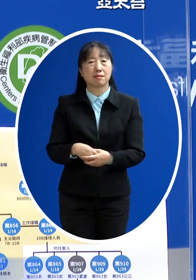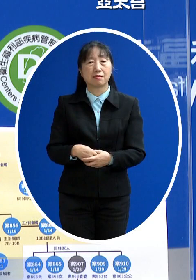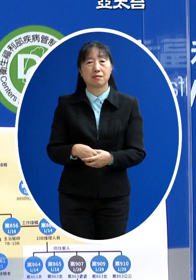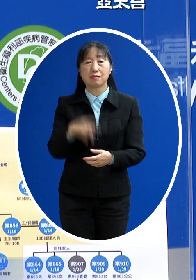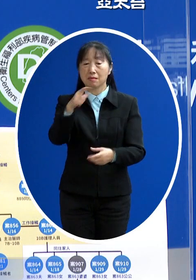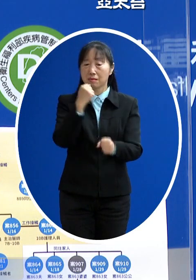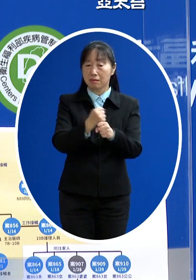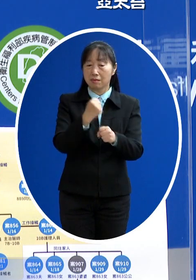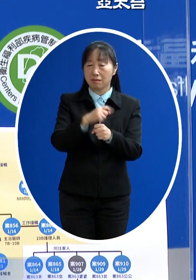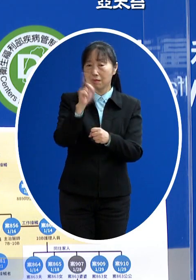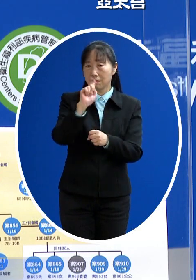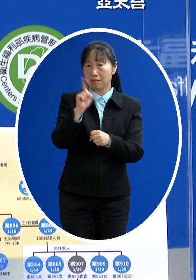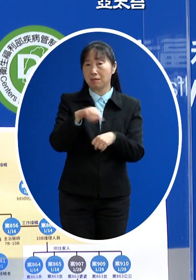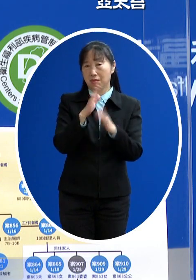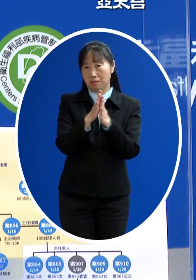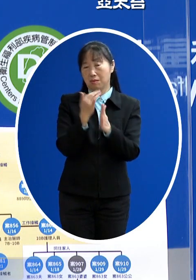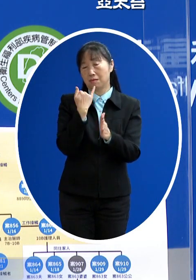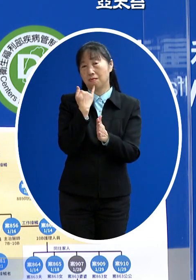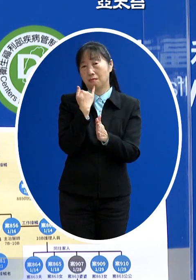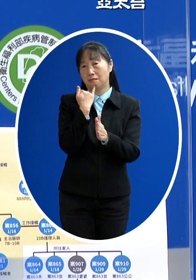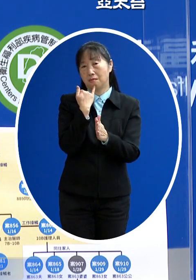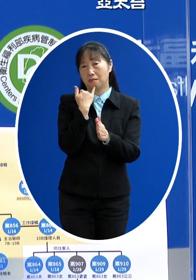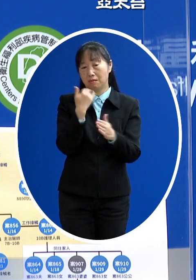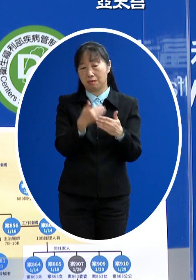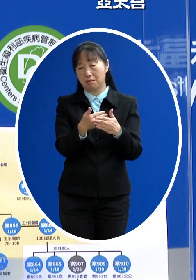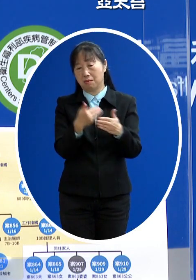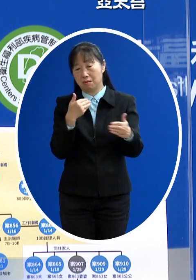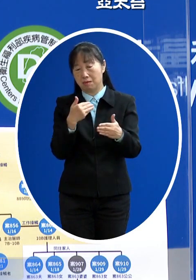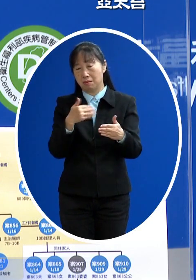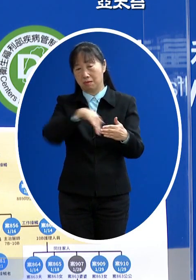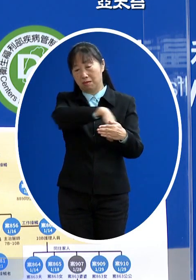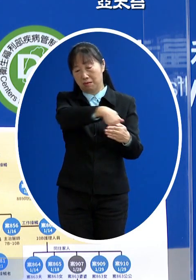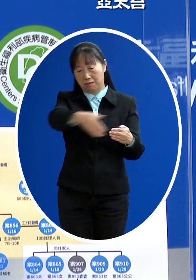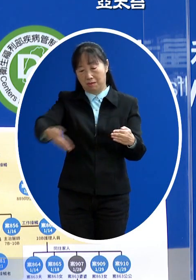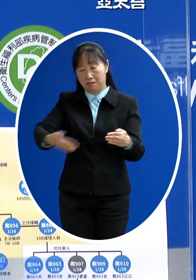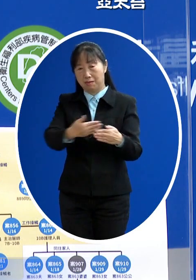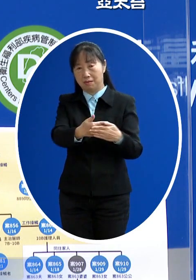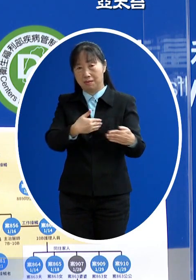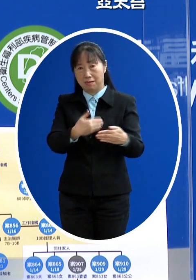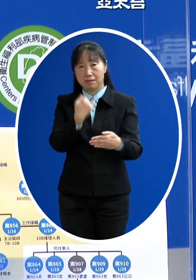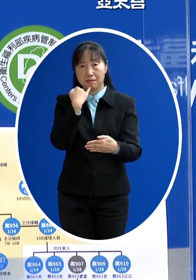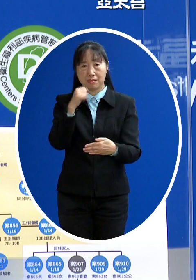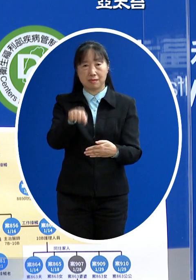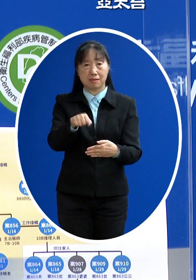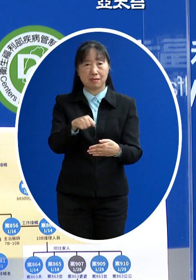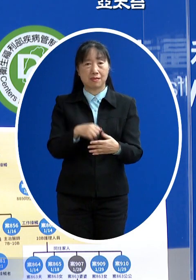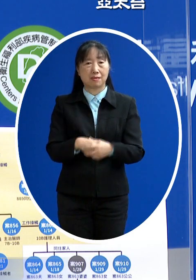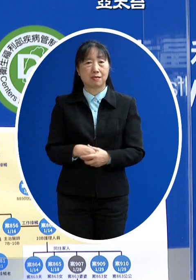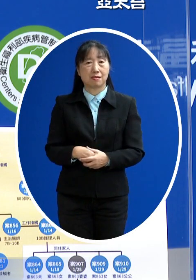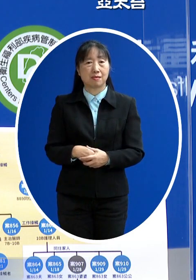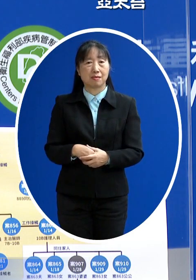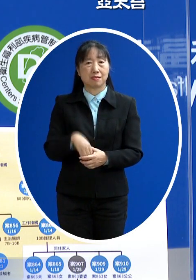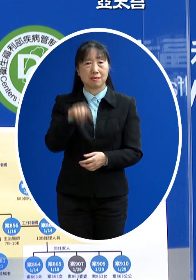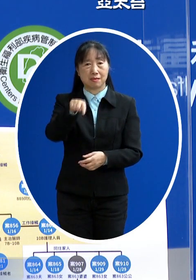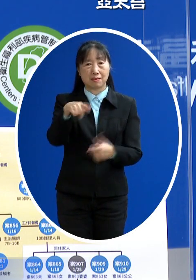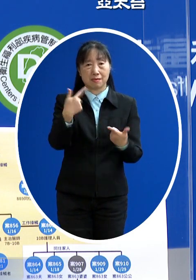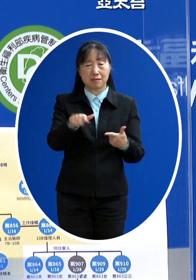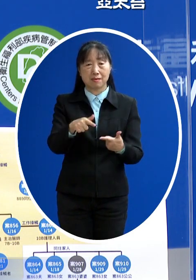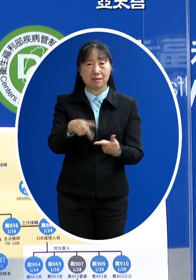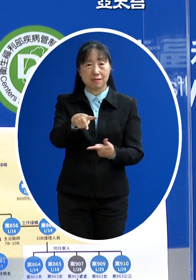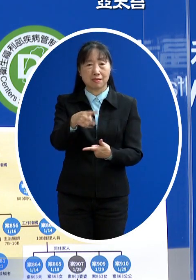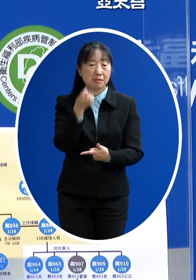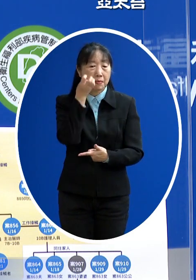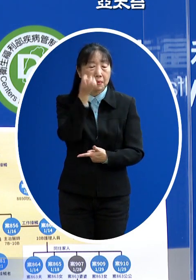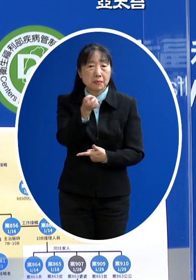职业史的询问，那可以把它隔绝开来。然后另外最重要，它并不是所谓的飞沫或是空